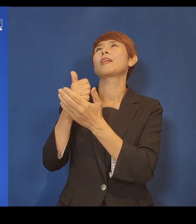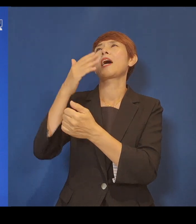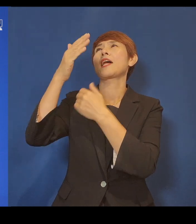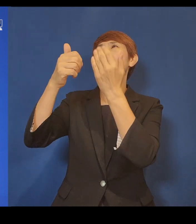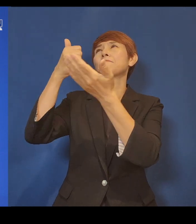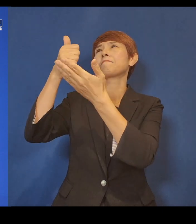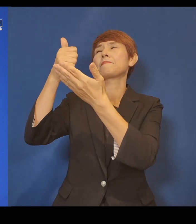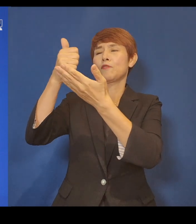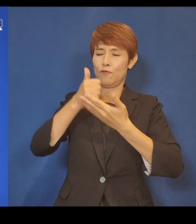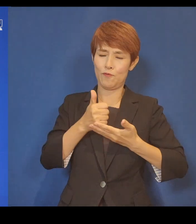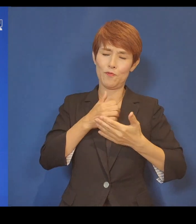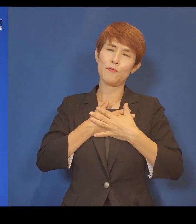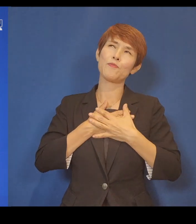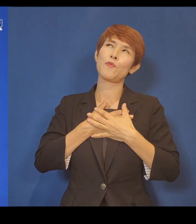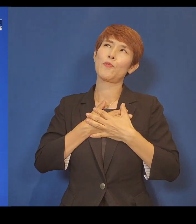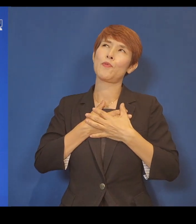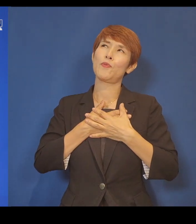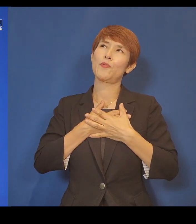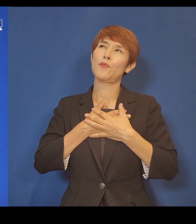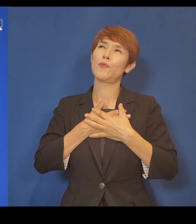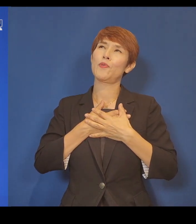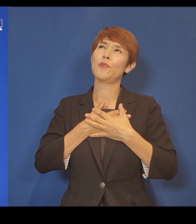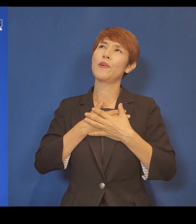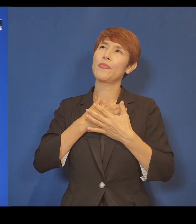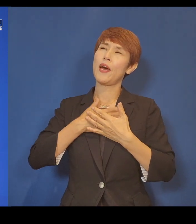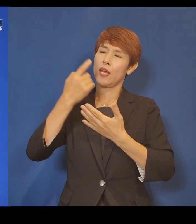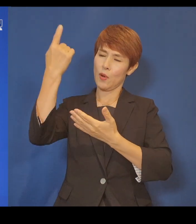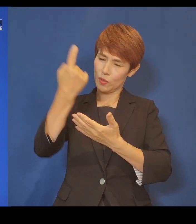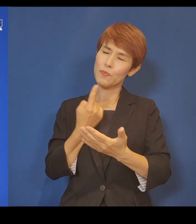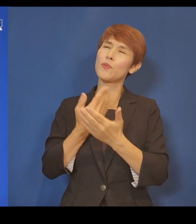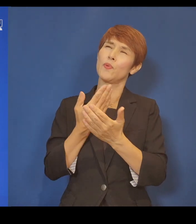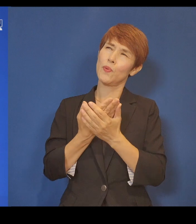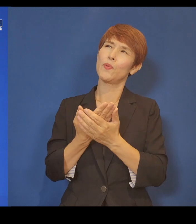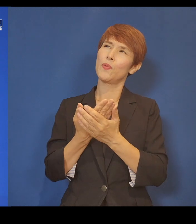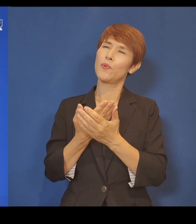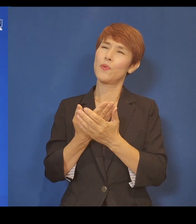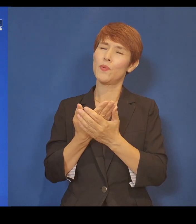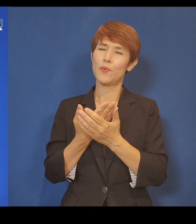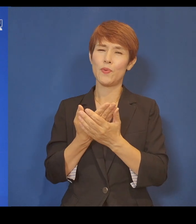하나님을 내게 주십시오. 내 영혼에 오십시오.